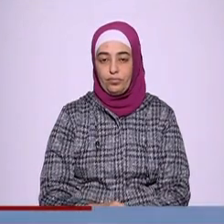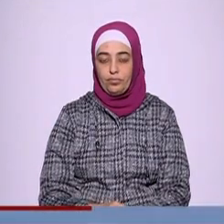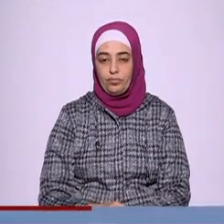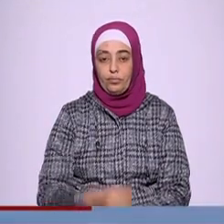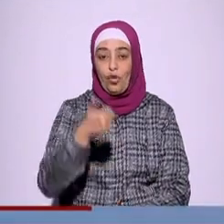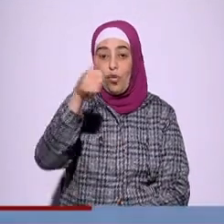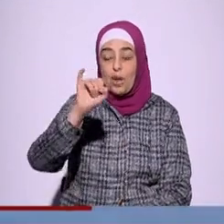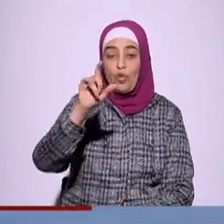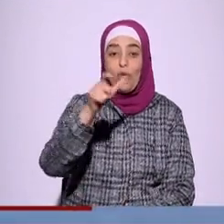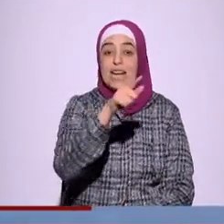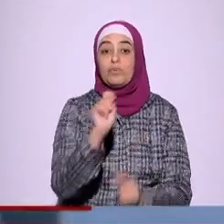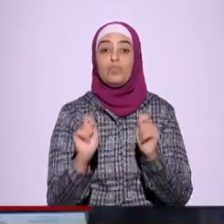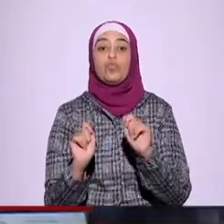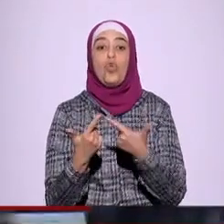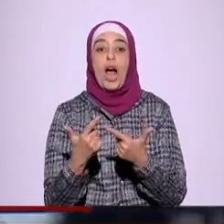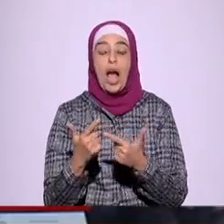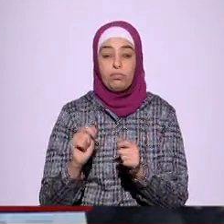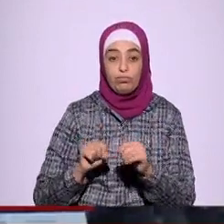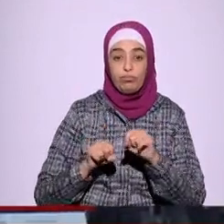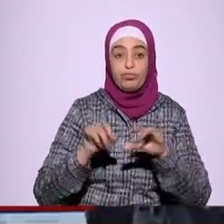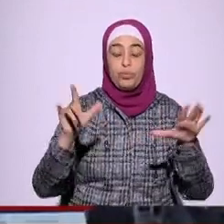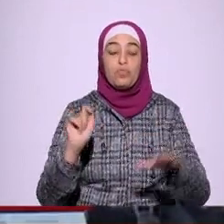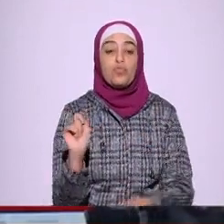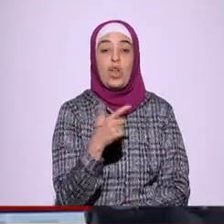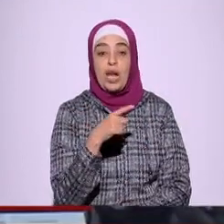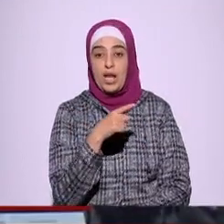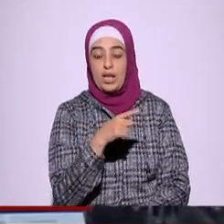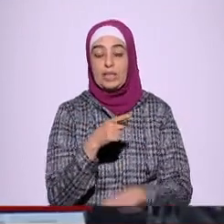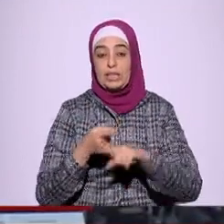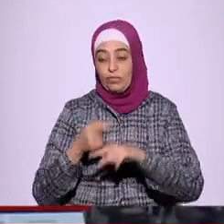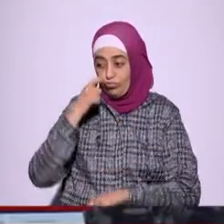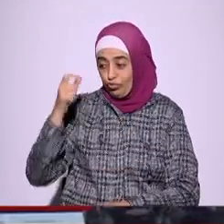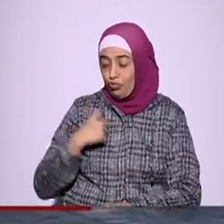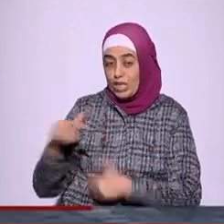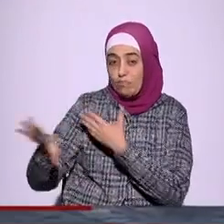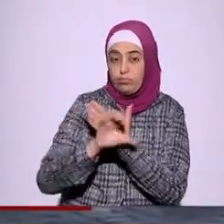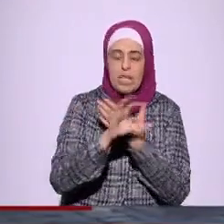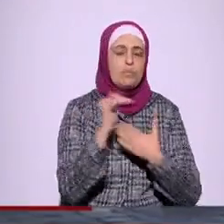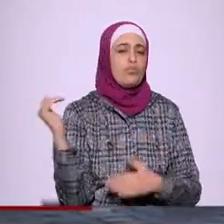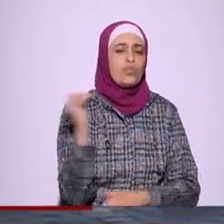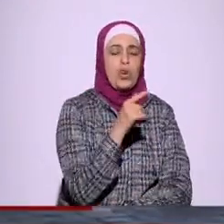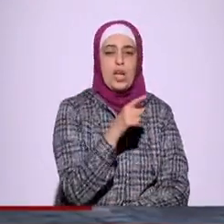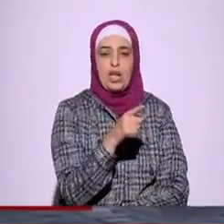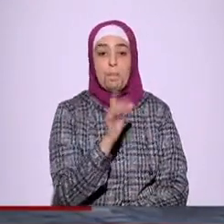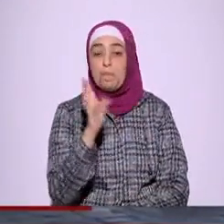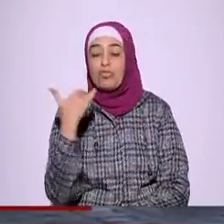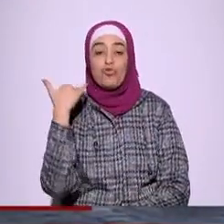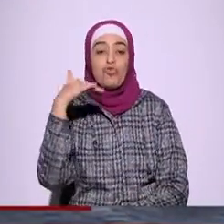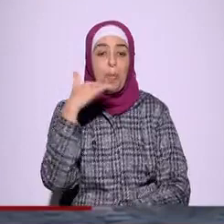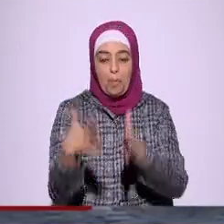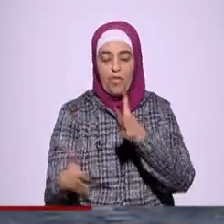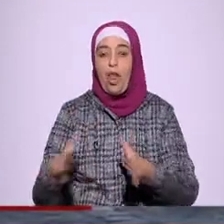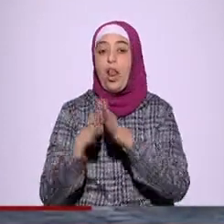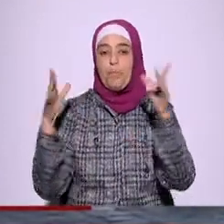الأوميكرون هو أكثر سرعة على الانتشار وأكثر سرعة للانتقال من شخص إلى آخر، وخاصة عند الشباب أو عند